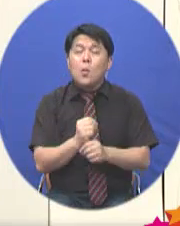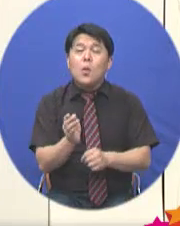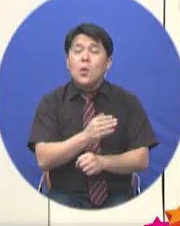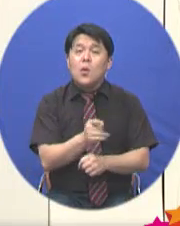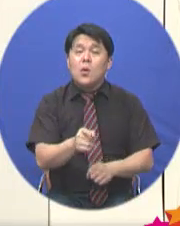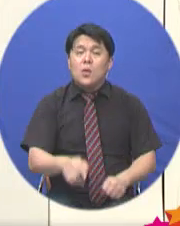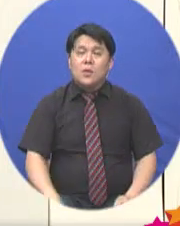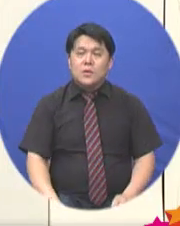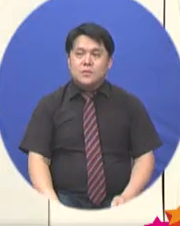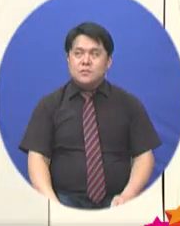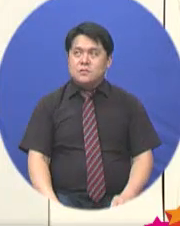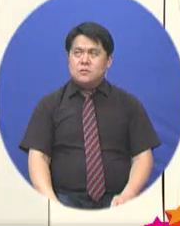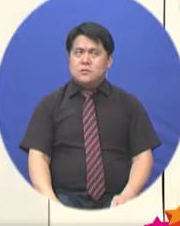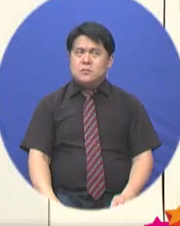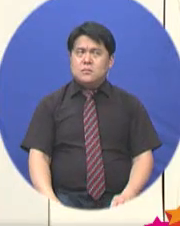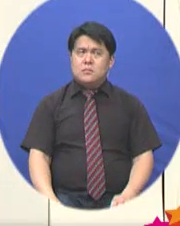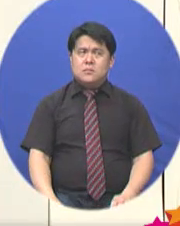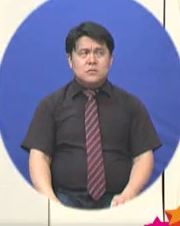오셨어요?